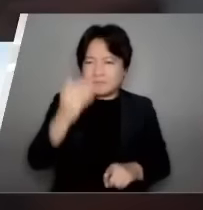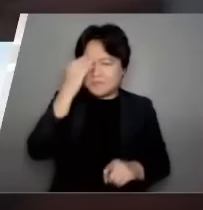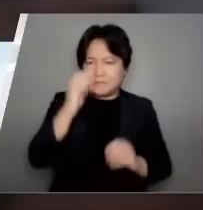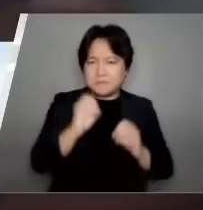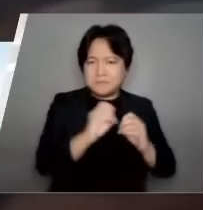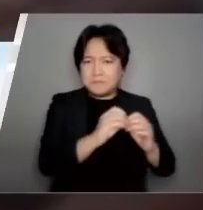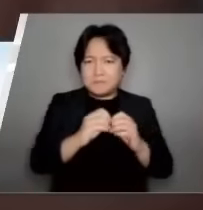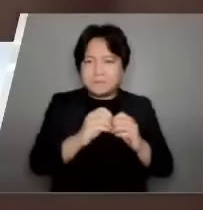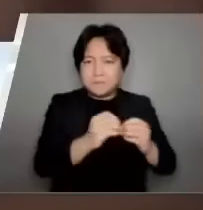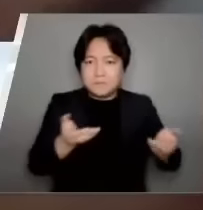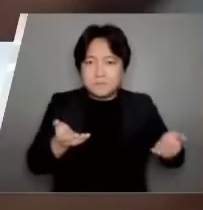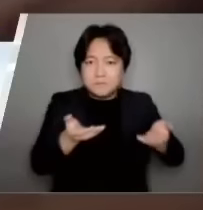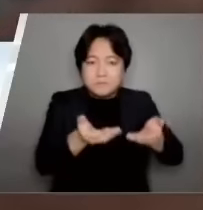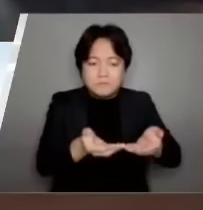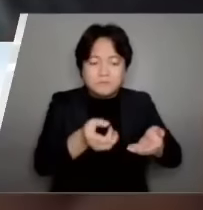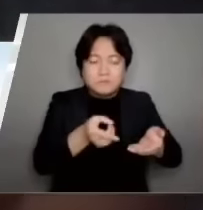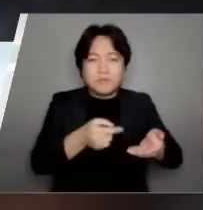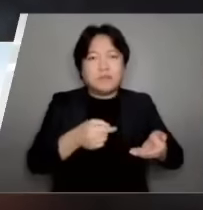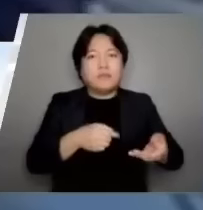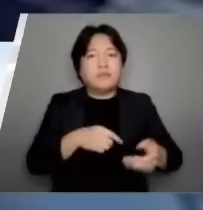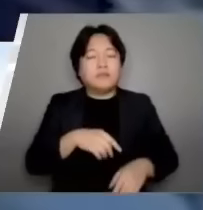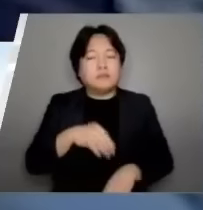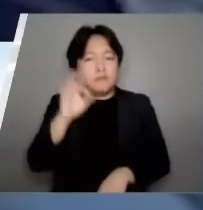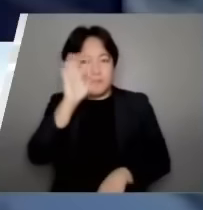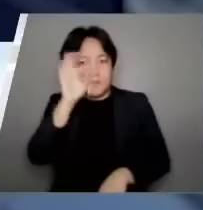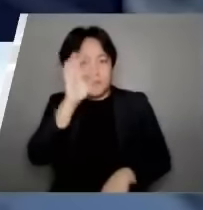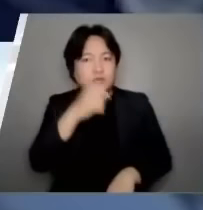ang komprontasyon ng Philippine Navy at China Coast Guard.